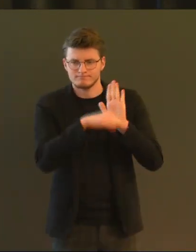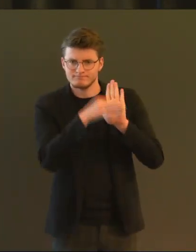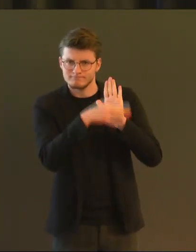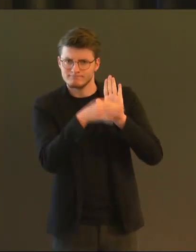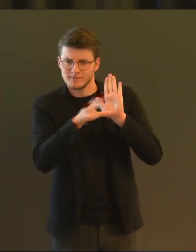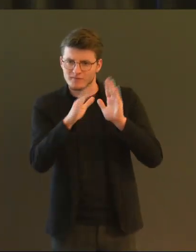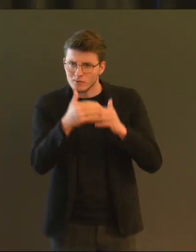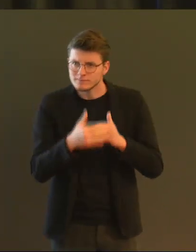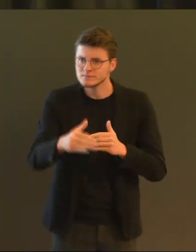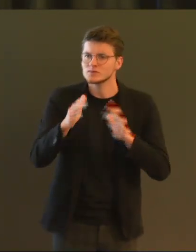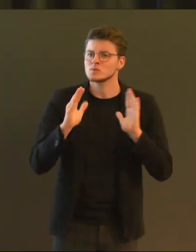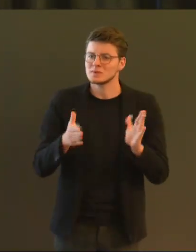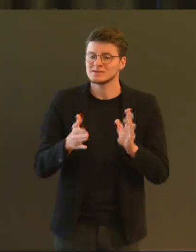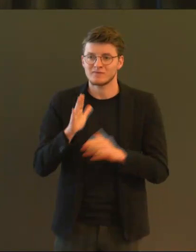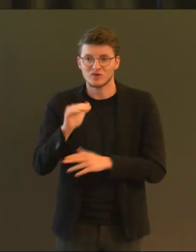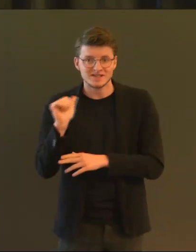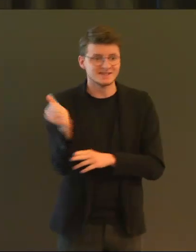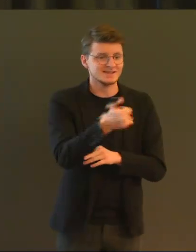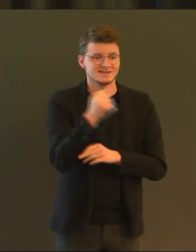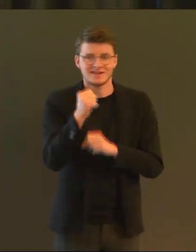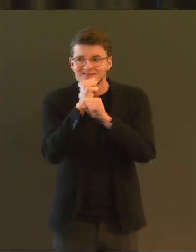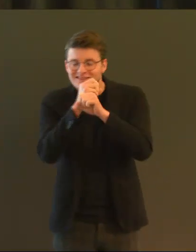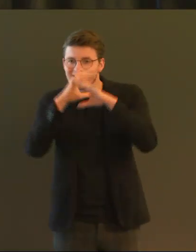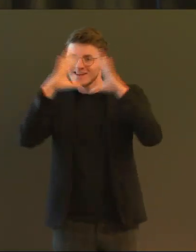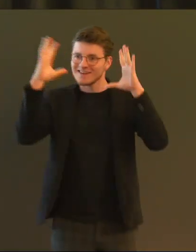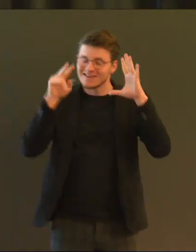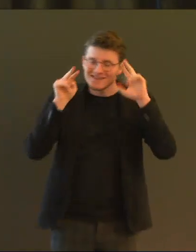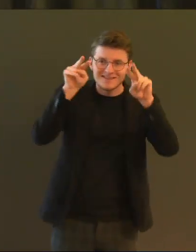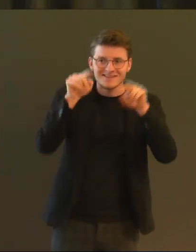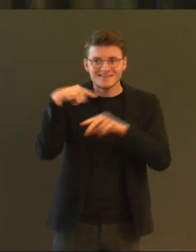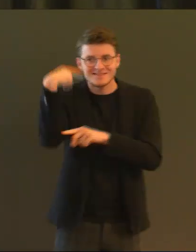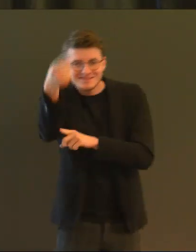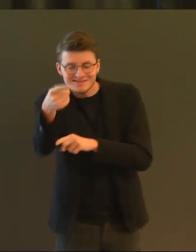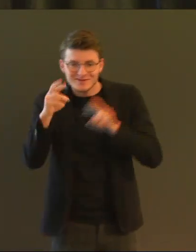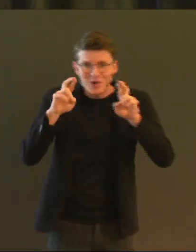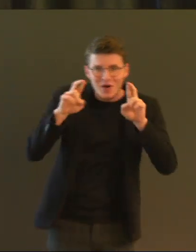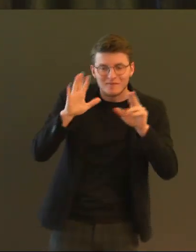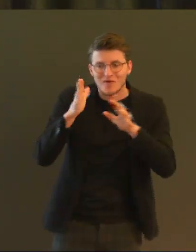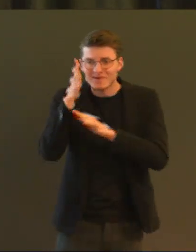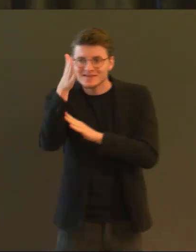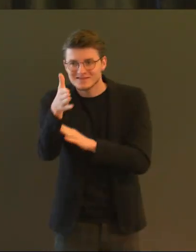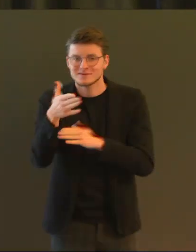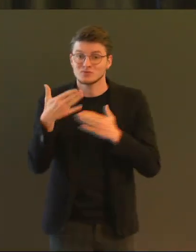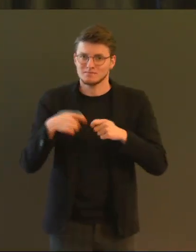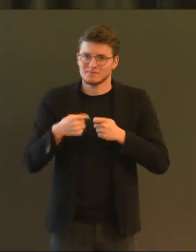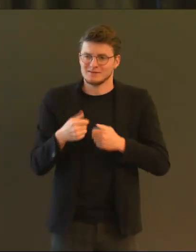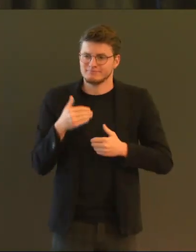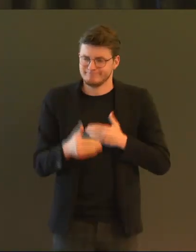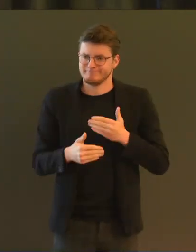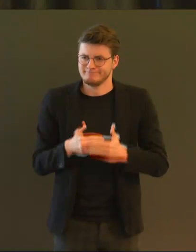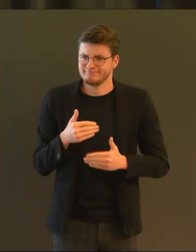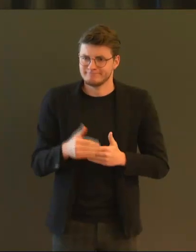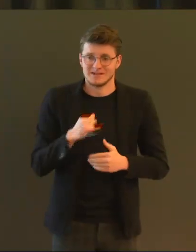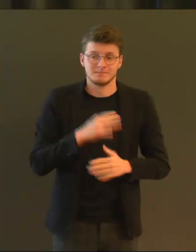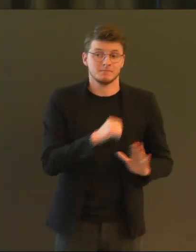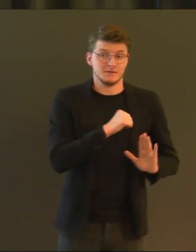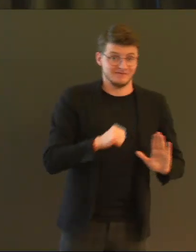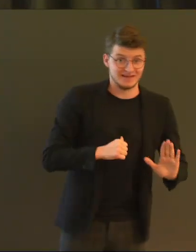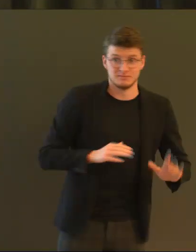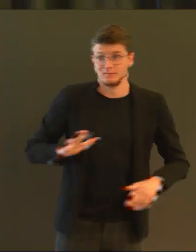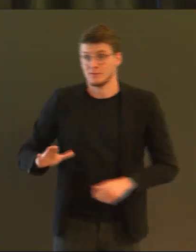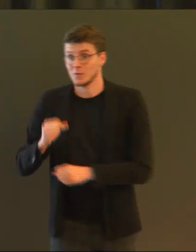geeft voor iedereen meer perspectieven en hoop. Stap voor stap zijn er zowel privé als professioneel meer